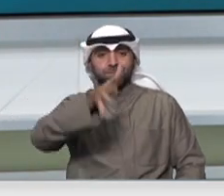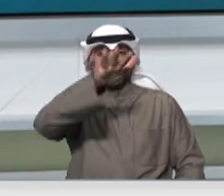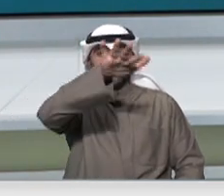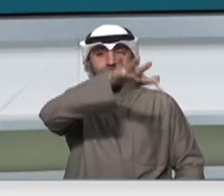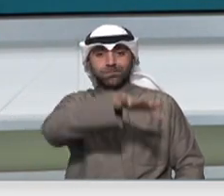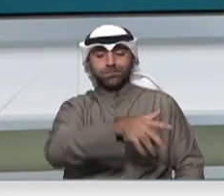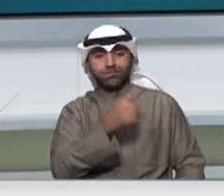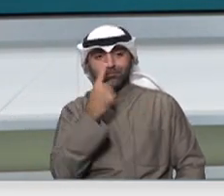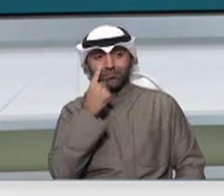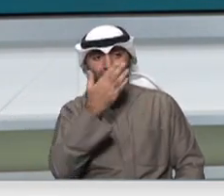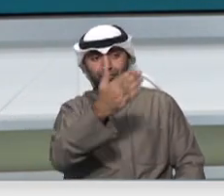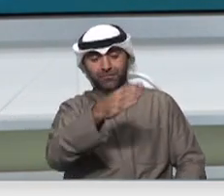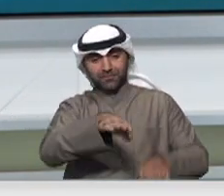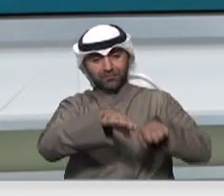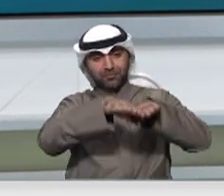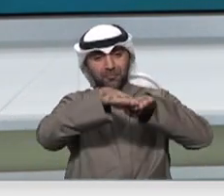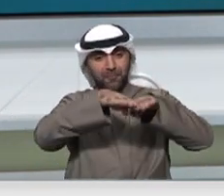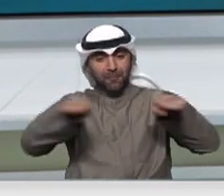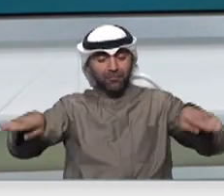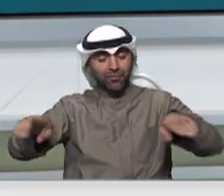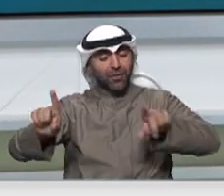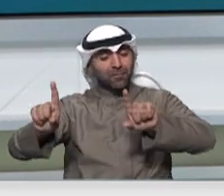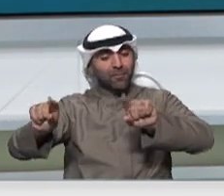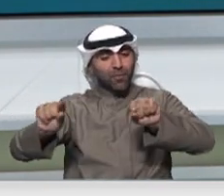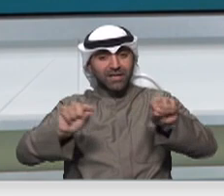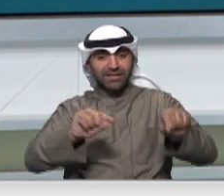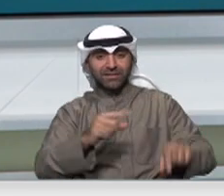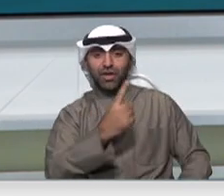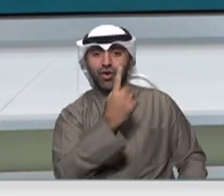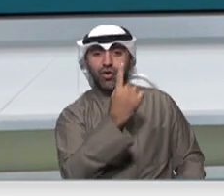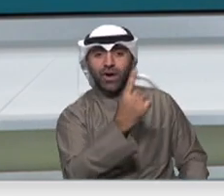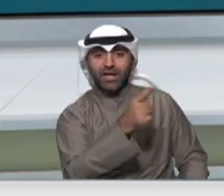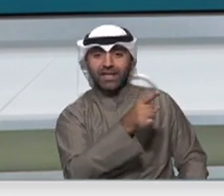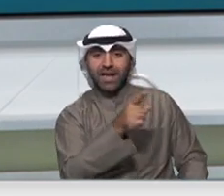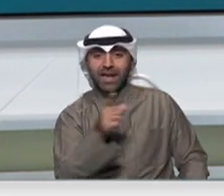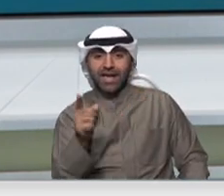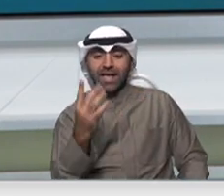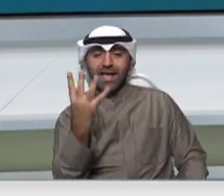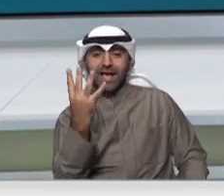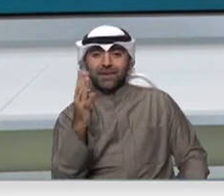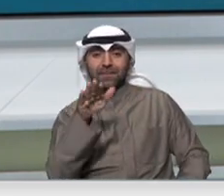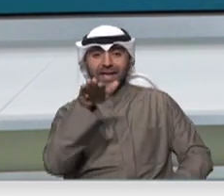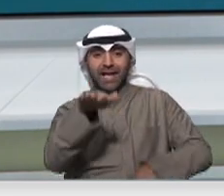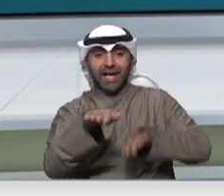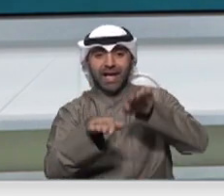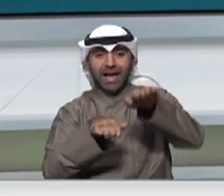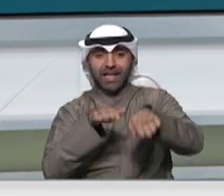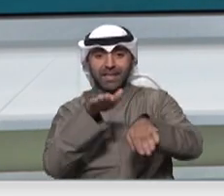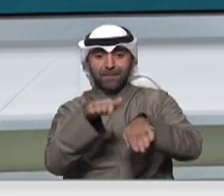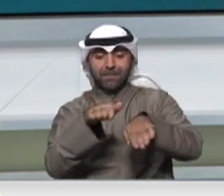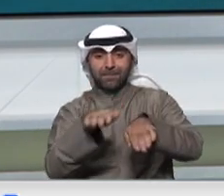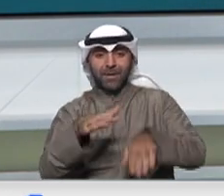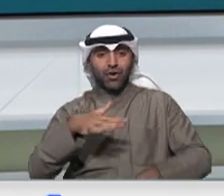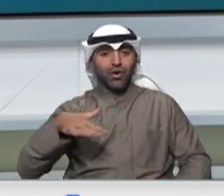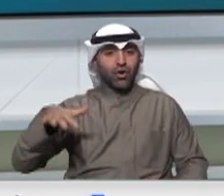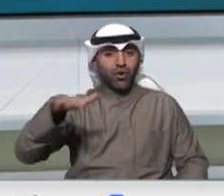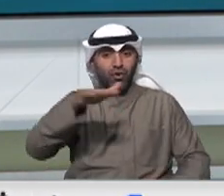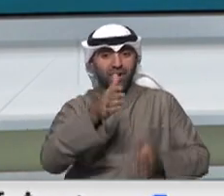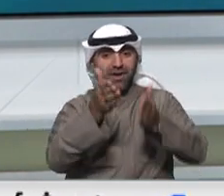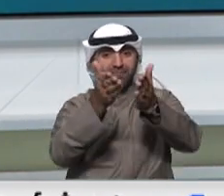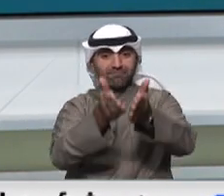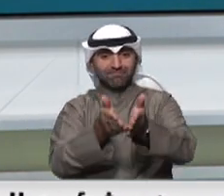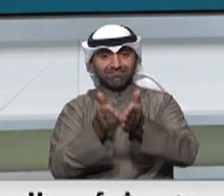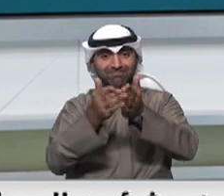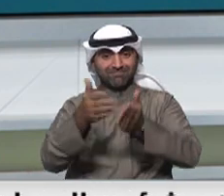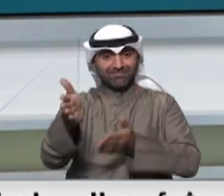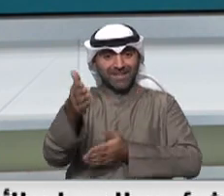الاول باذن الله الساعه 3 و25 دقيقه صباحا والمد الثاني الساعه 630 دقيقه مساء والجزر الاول الساعه 11